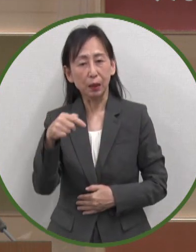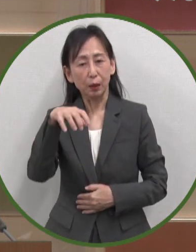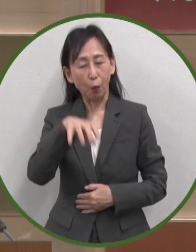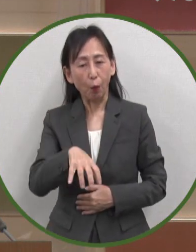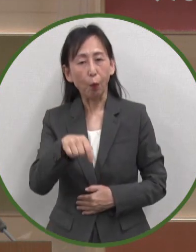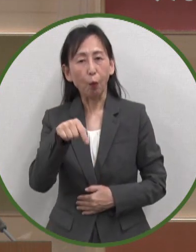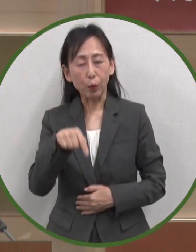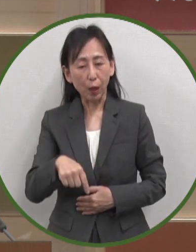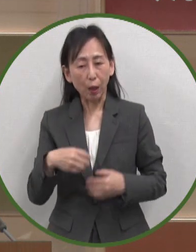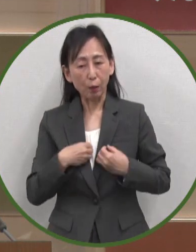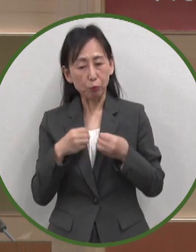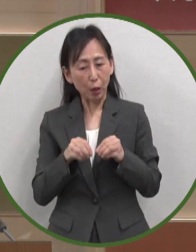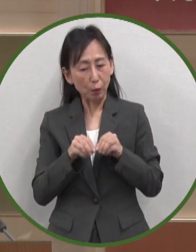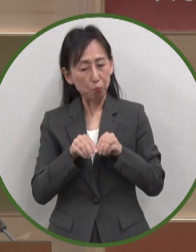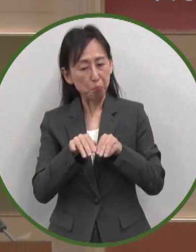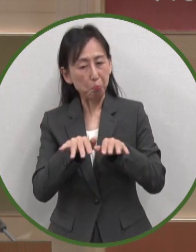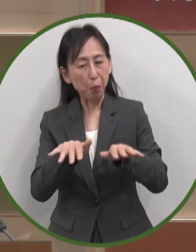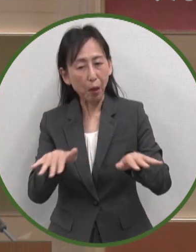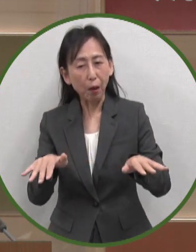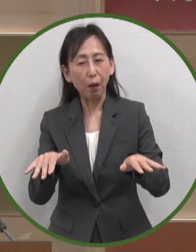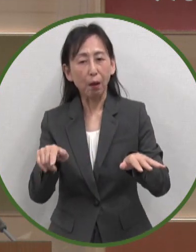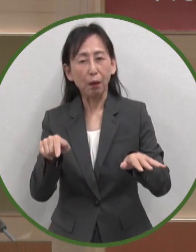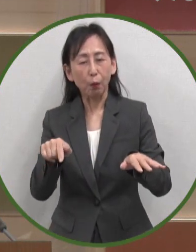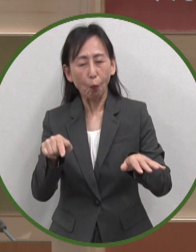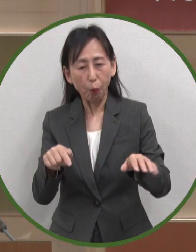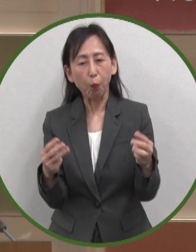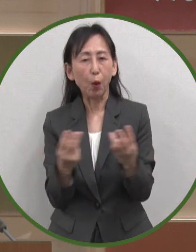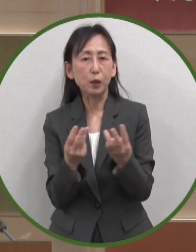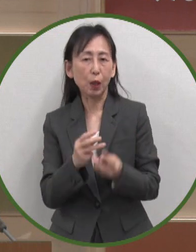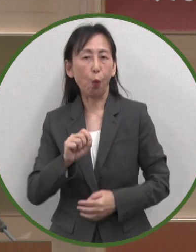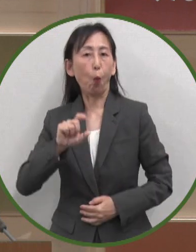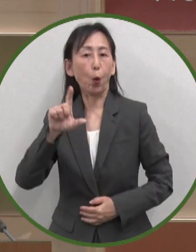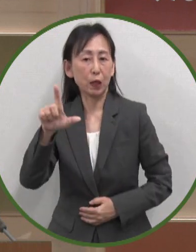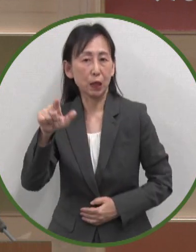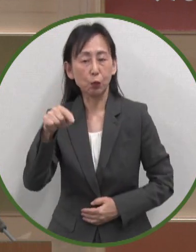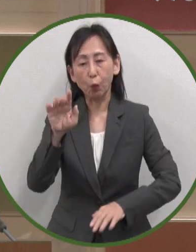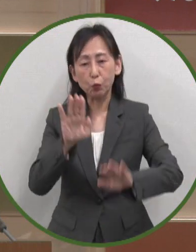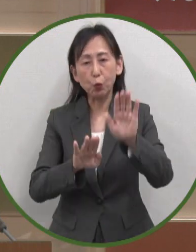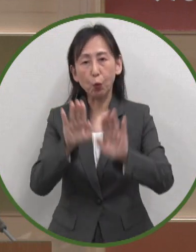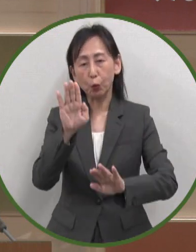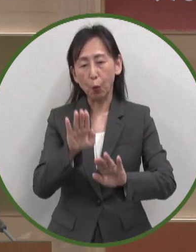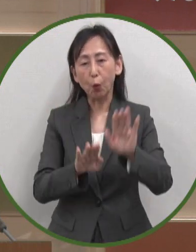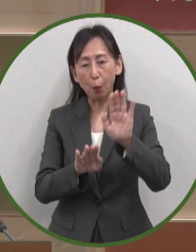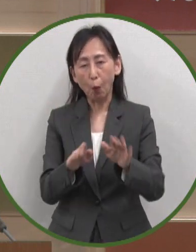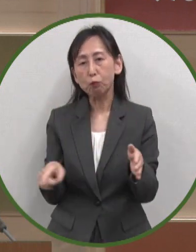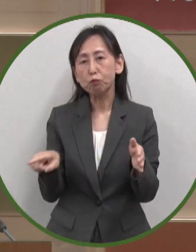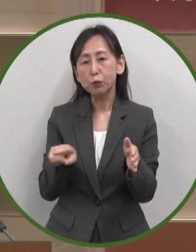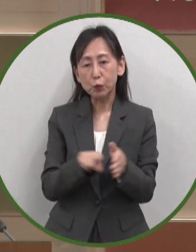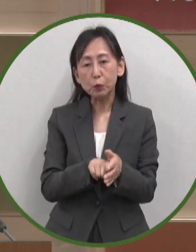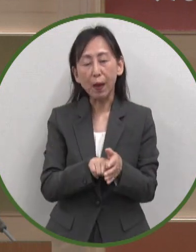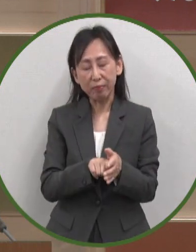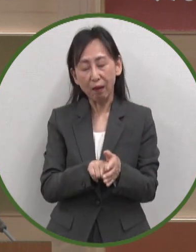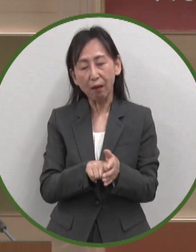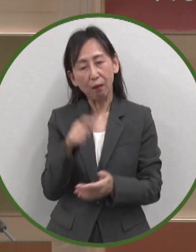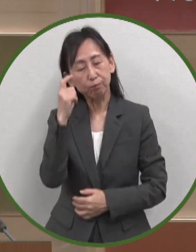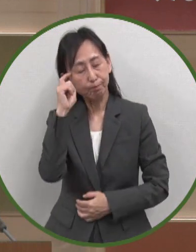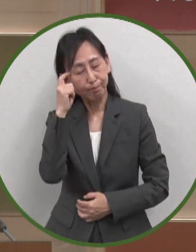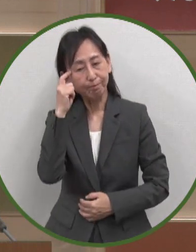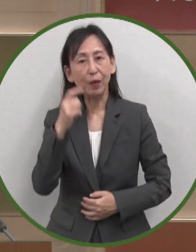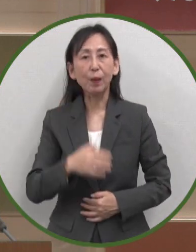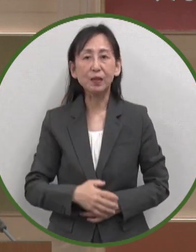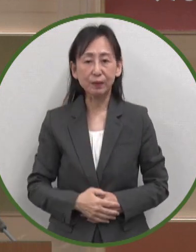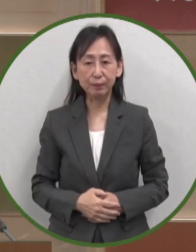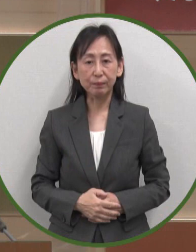の感染確認が出るんですが、この状況も含めてですね、少し推移を見たいと考えています